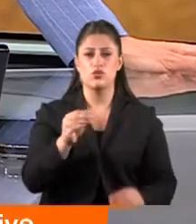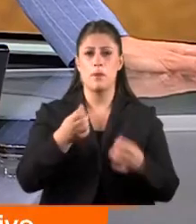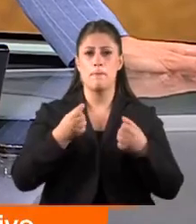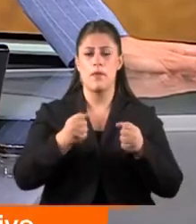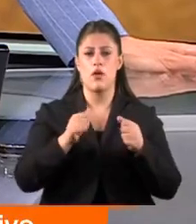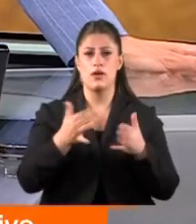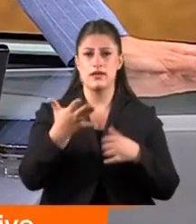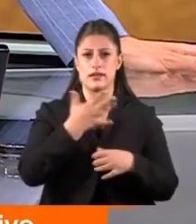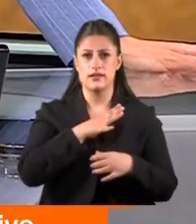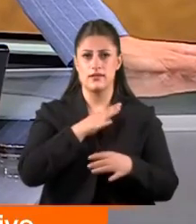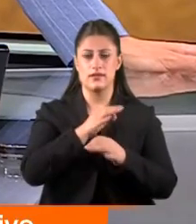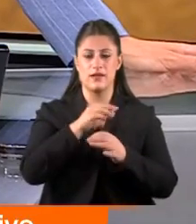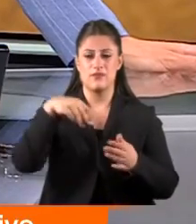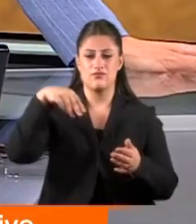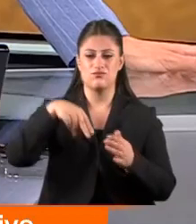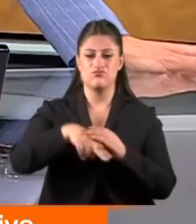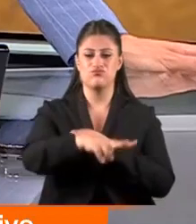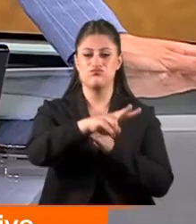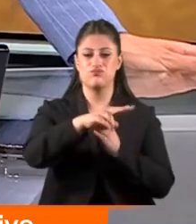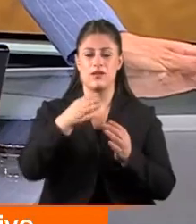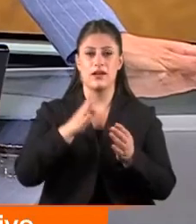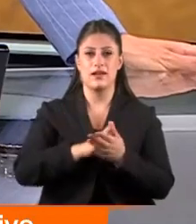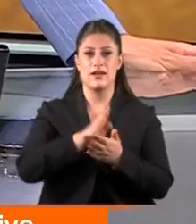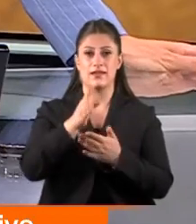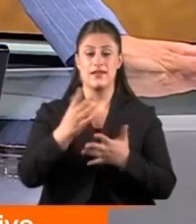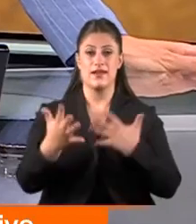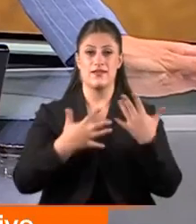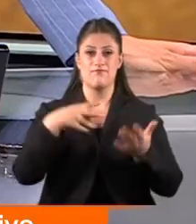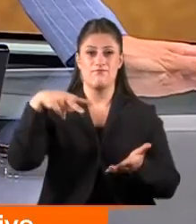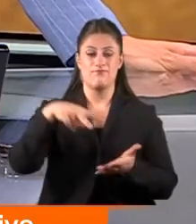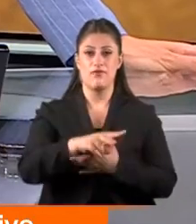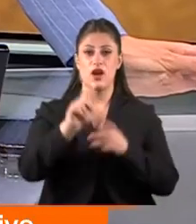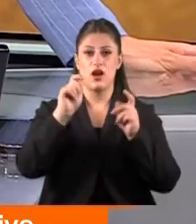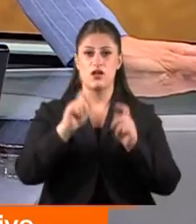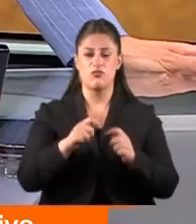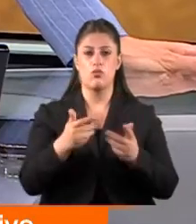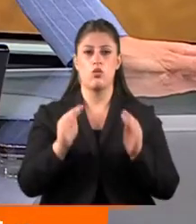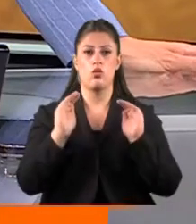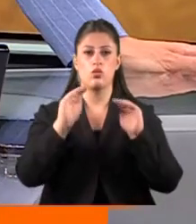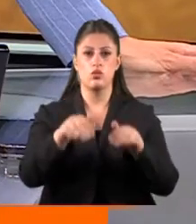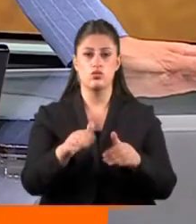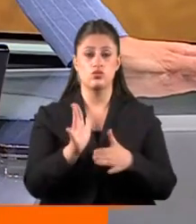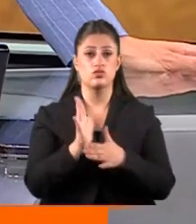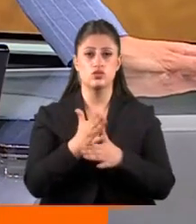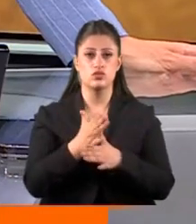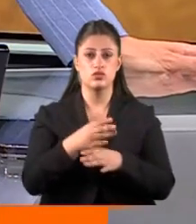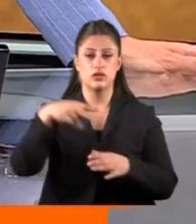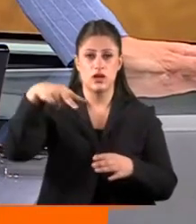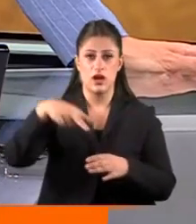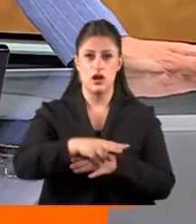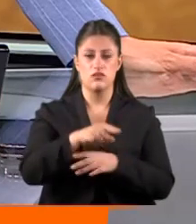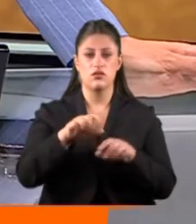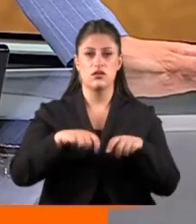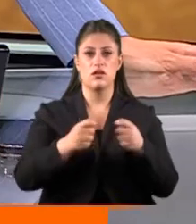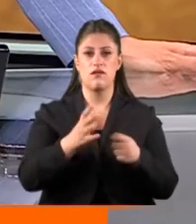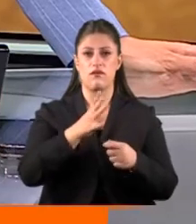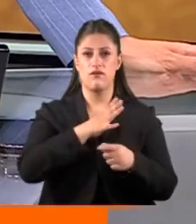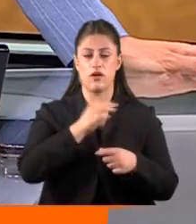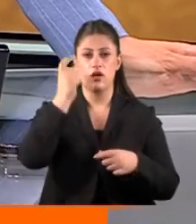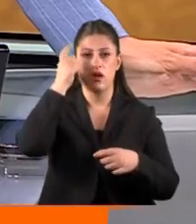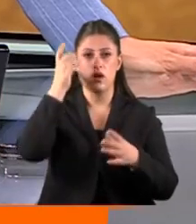istedi. Kaydırağa çıktı. Tam büyük bir heyecanla kayacaktı ki yere düştü. Çünkü kaydırak kırıktı.